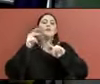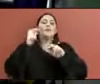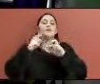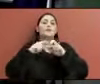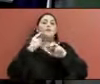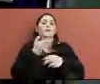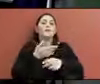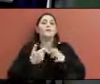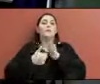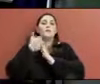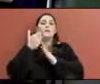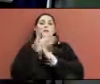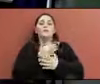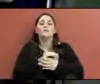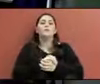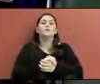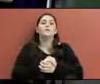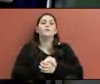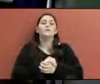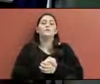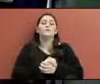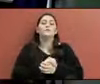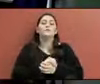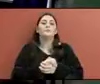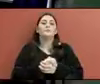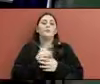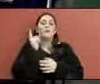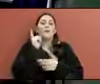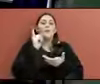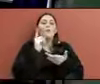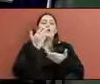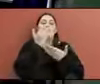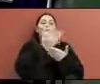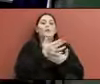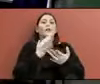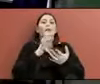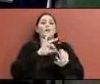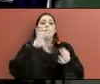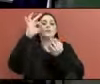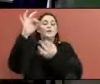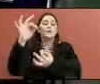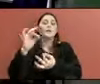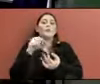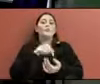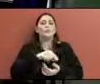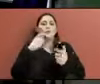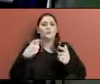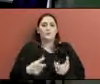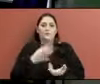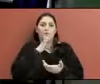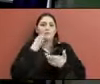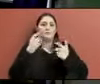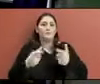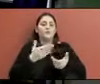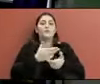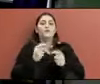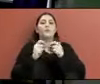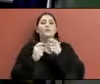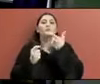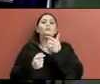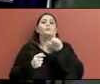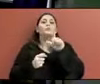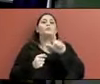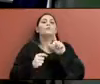öğretmenine Tahir Başkanım lansmanını öğretmenine takdim ederek sağladı. Burası İzmit'te bulvar